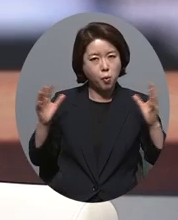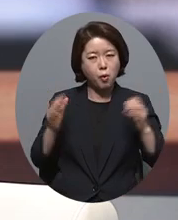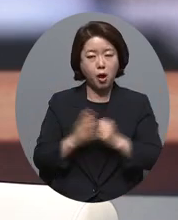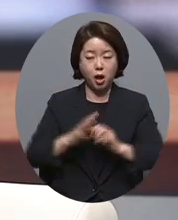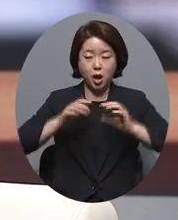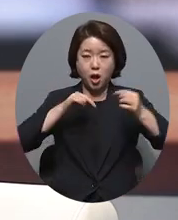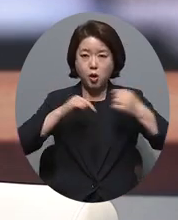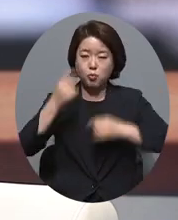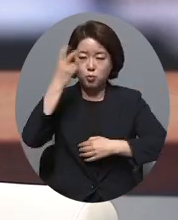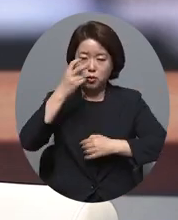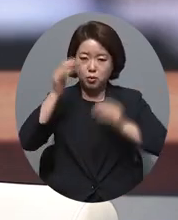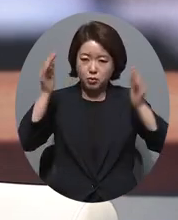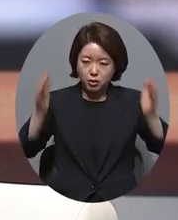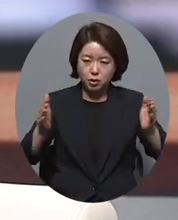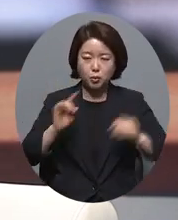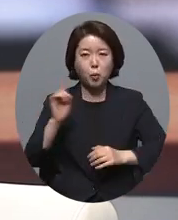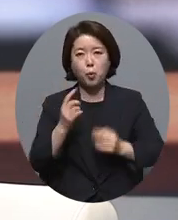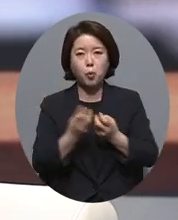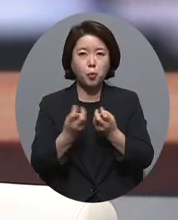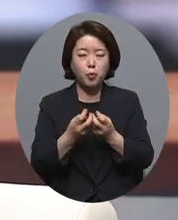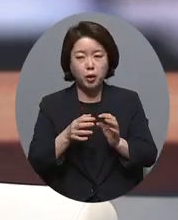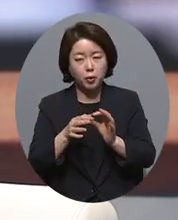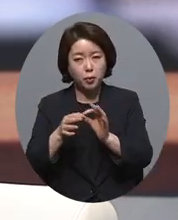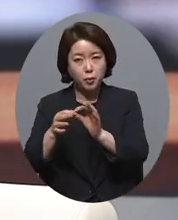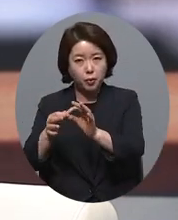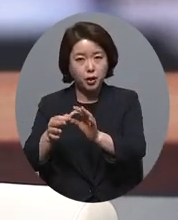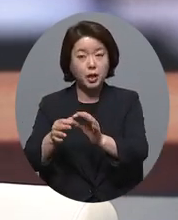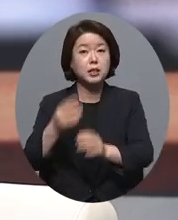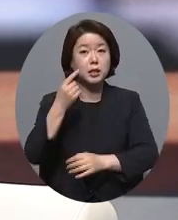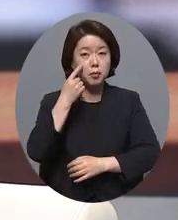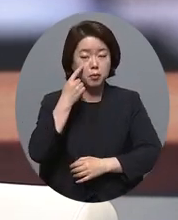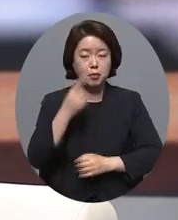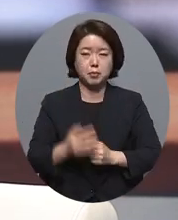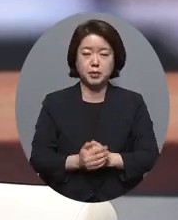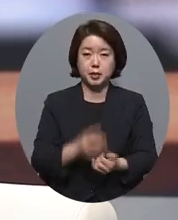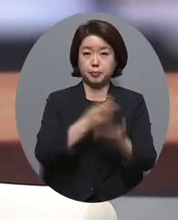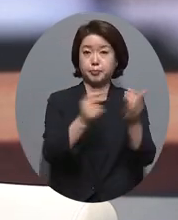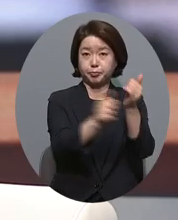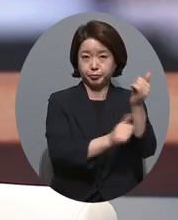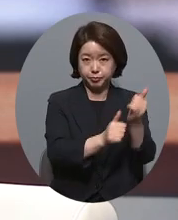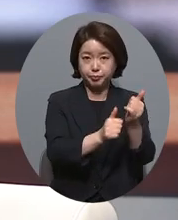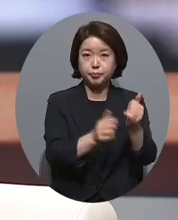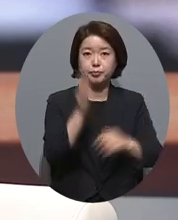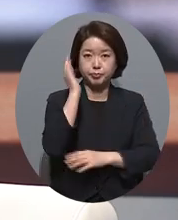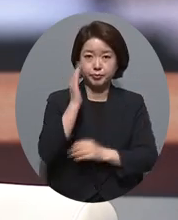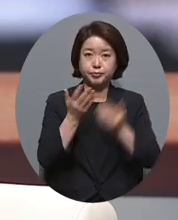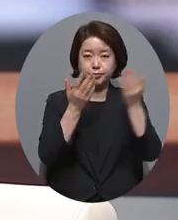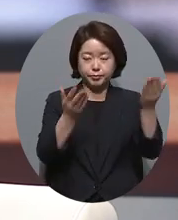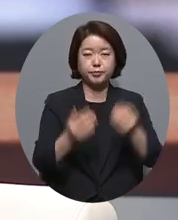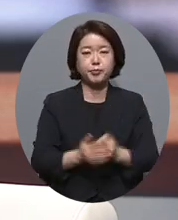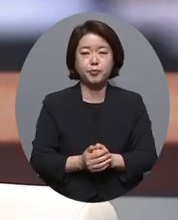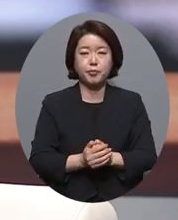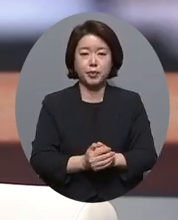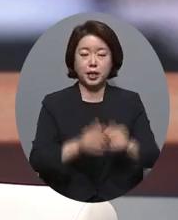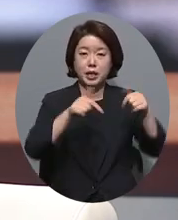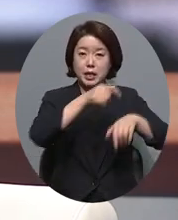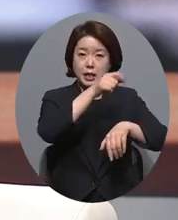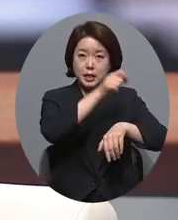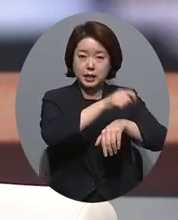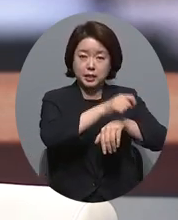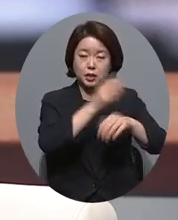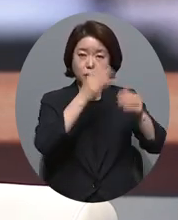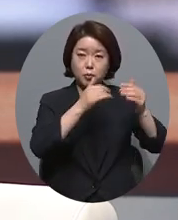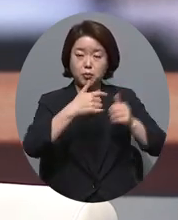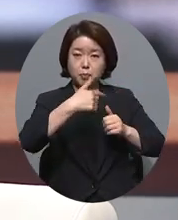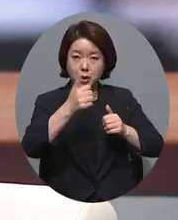국감기관 내내 어떻게 흘러가는지 한번 지켜보도록 하겠습니다 그리고 법사위 소식 좀 전해드리겠습니다 서해 피격 사건과